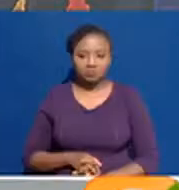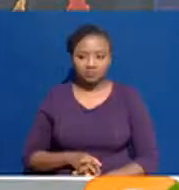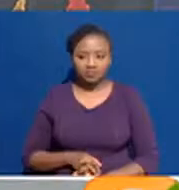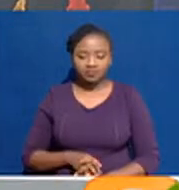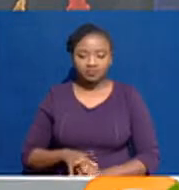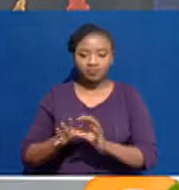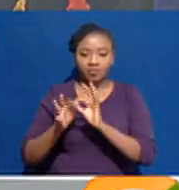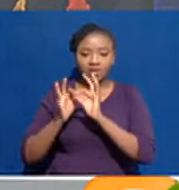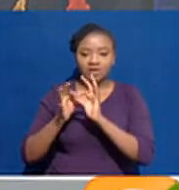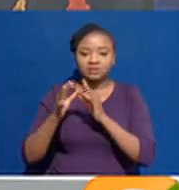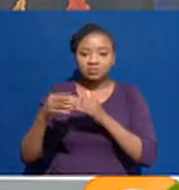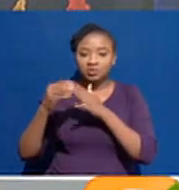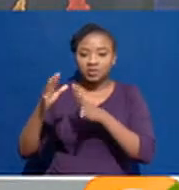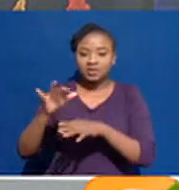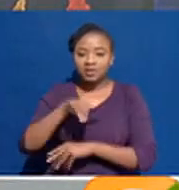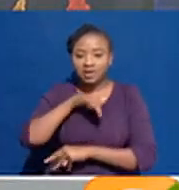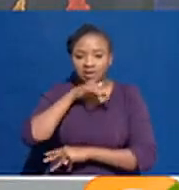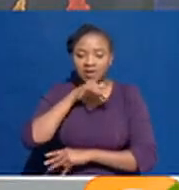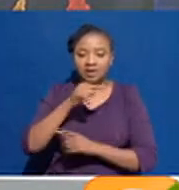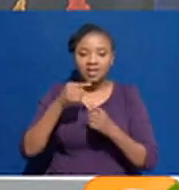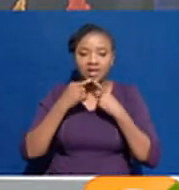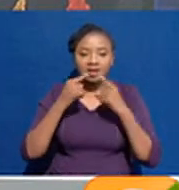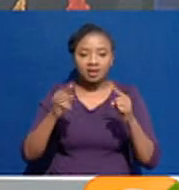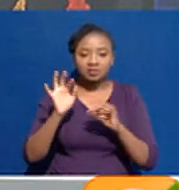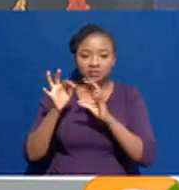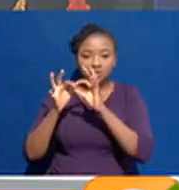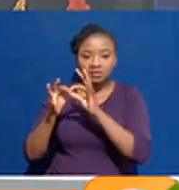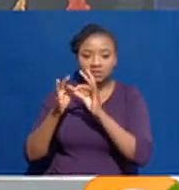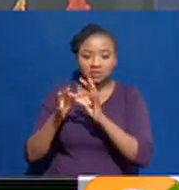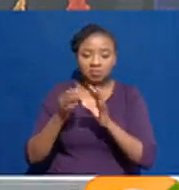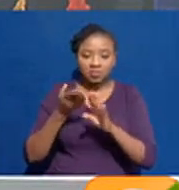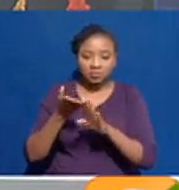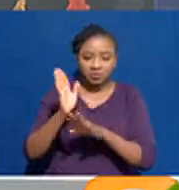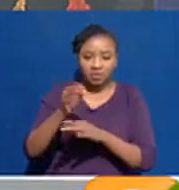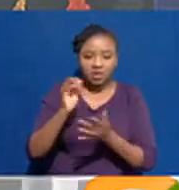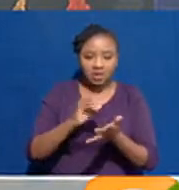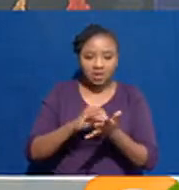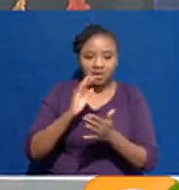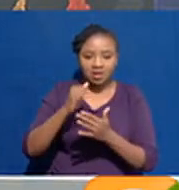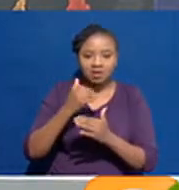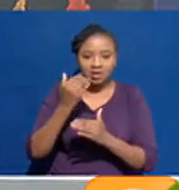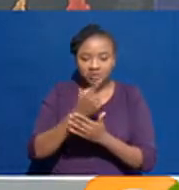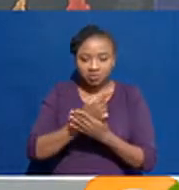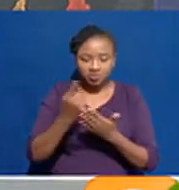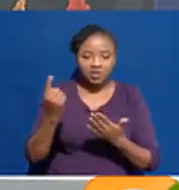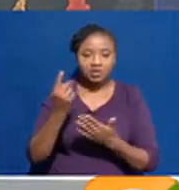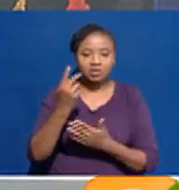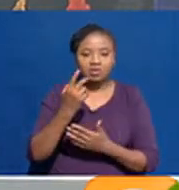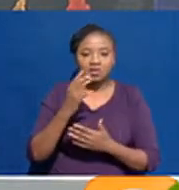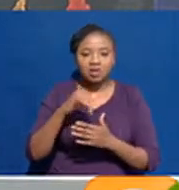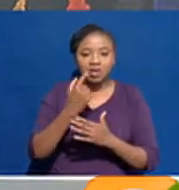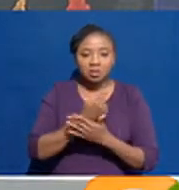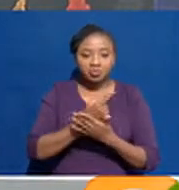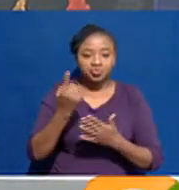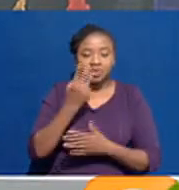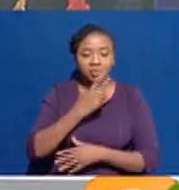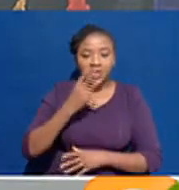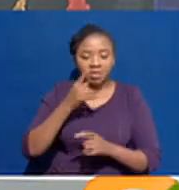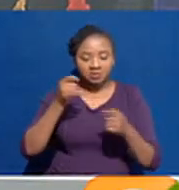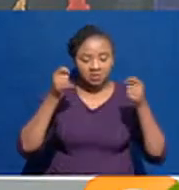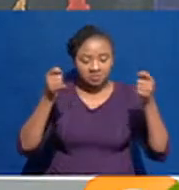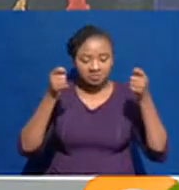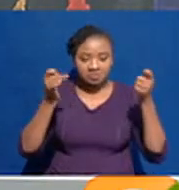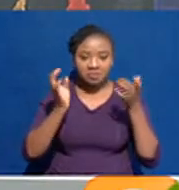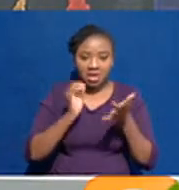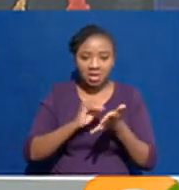Azimio la Umoja, Raila Odinga ametangaza kuwa mrengo huo utarejelea maandamano Jumatano wiki ijayo. Akihutubia wanahabari katika